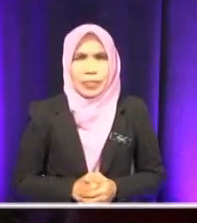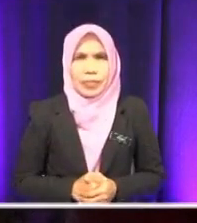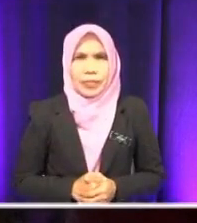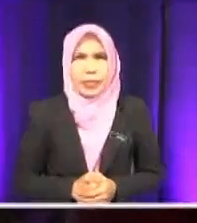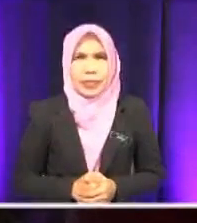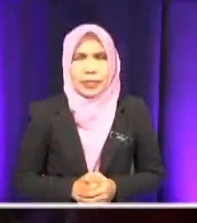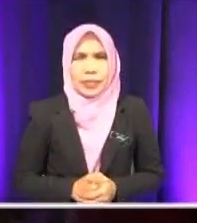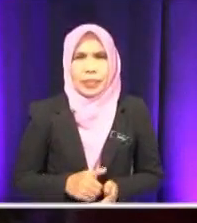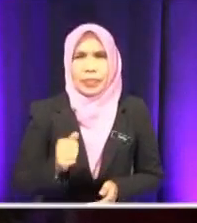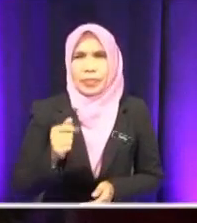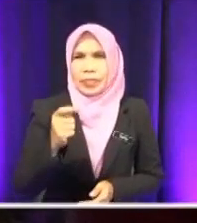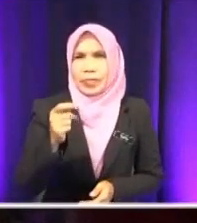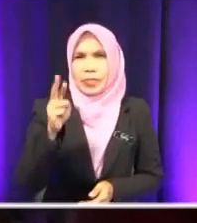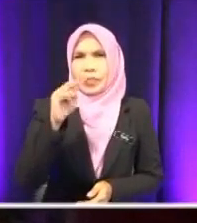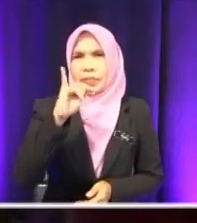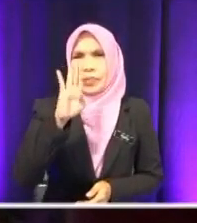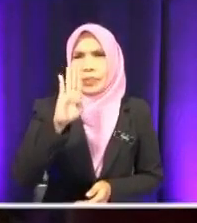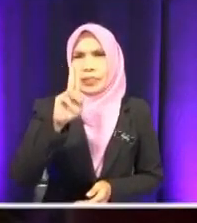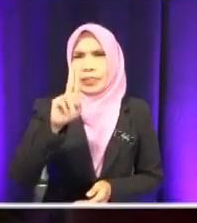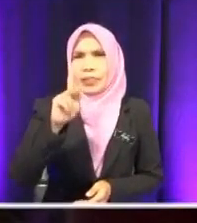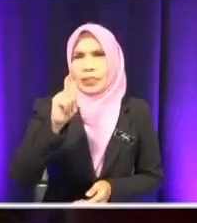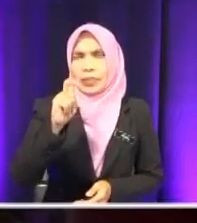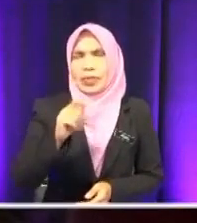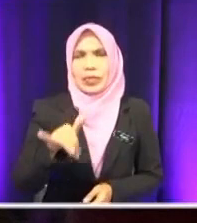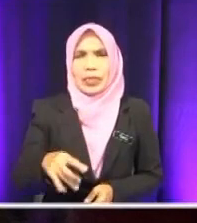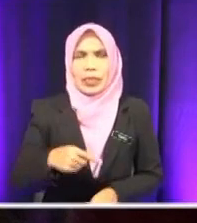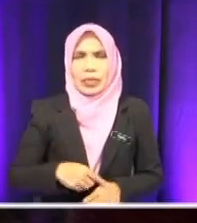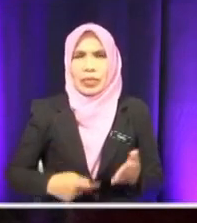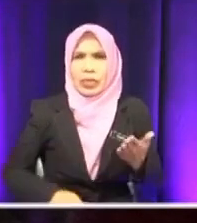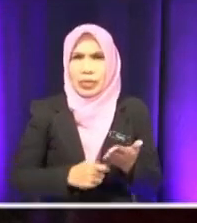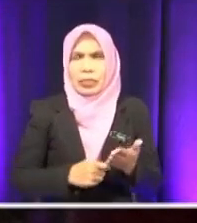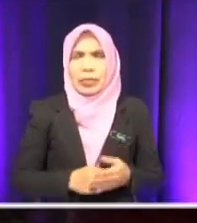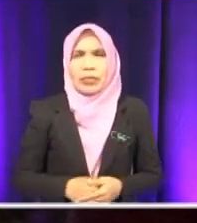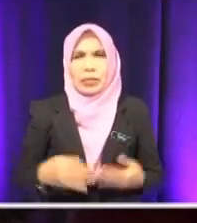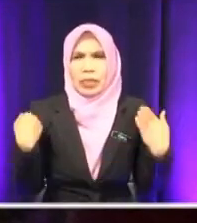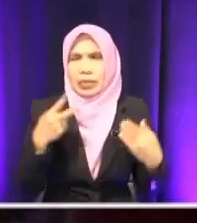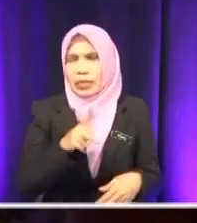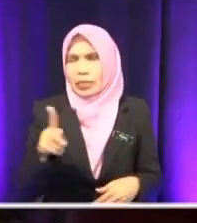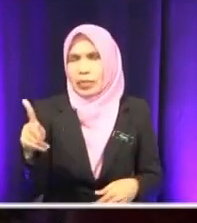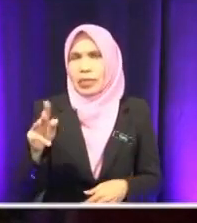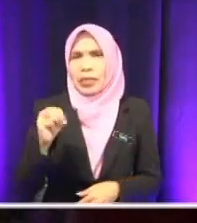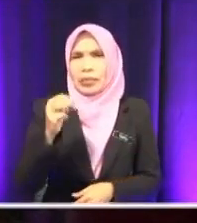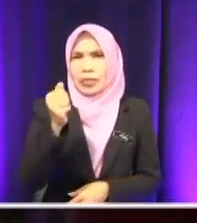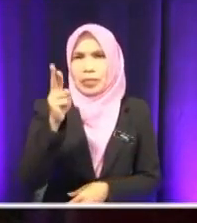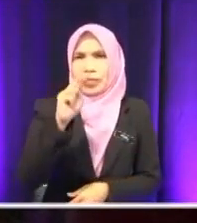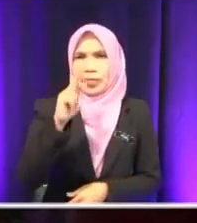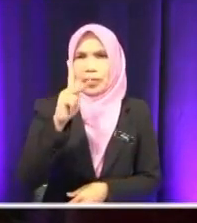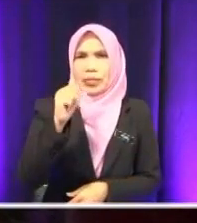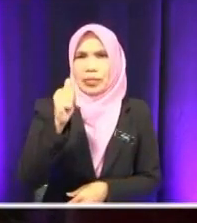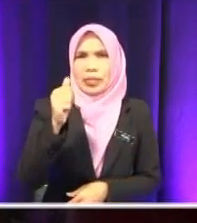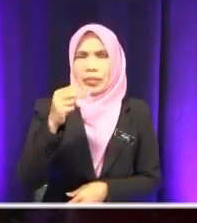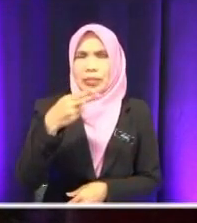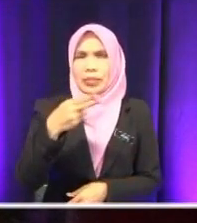kalau mereka tambah-tambah Adakah marka akan ditolak ataupun maka akan diambil dengan jawaban yang mereka berikan yang